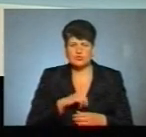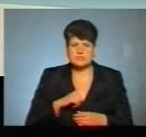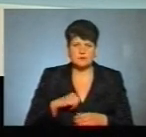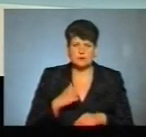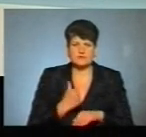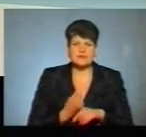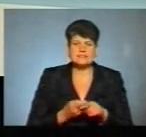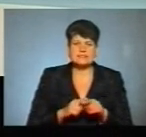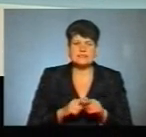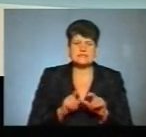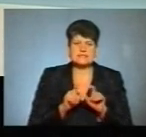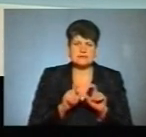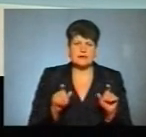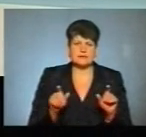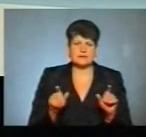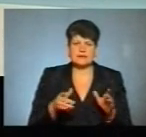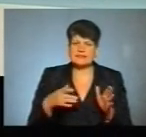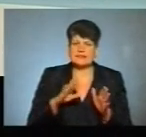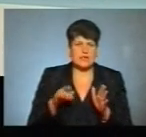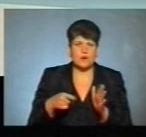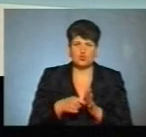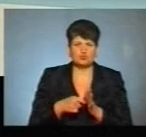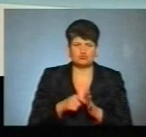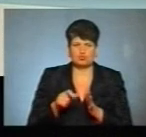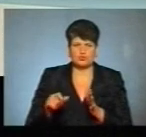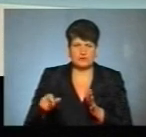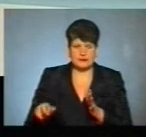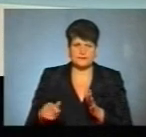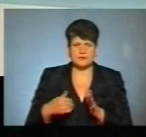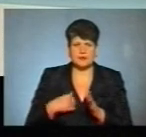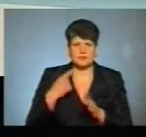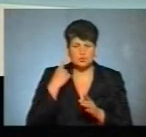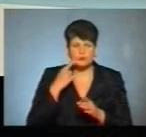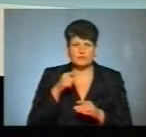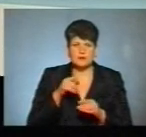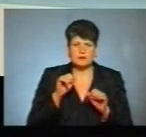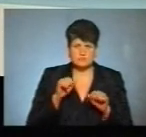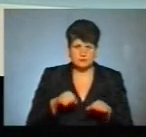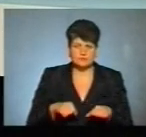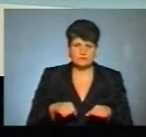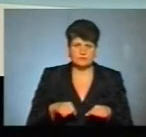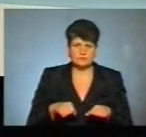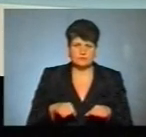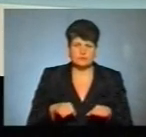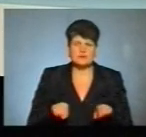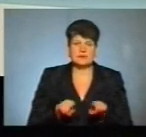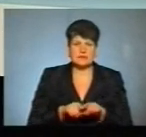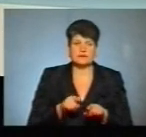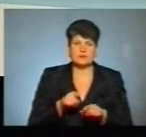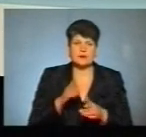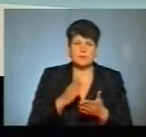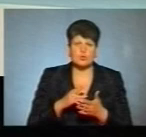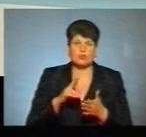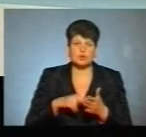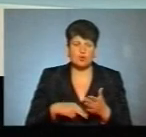– це заклади, які зараз не годують так, людей. Я думаю, вони цілком спроможні. Так як вони мають і